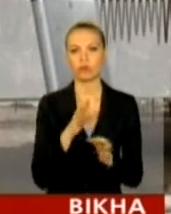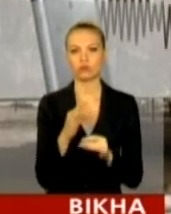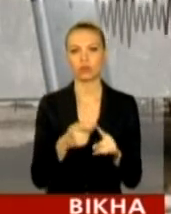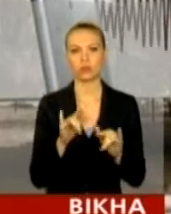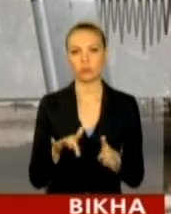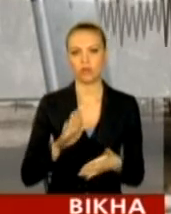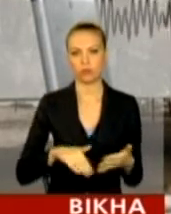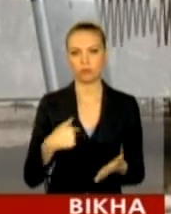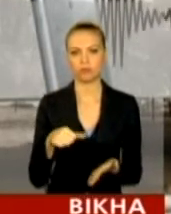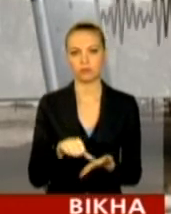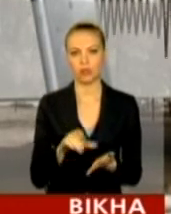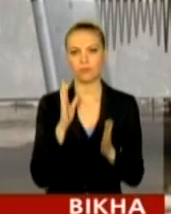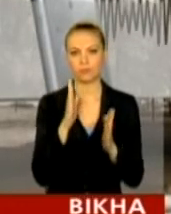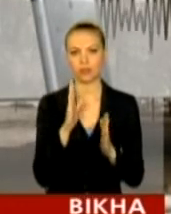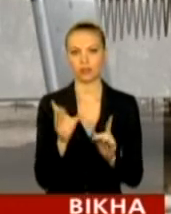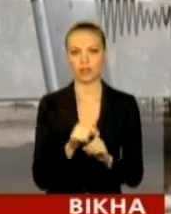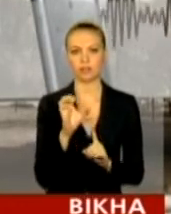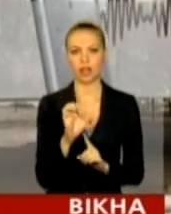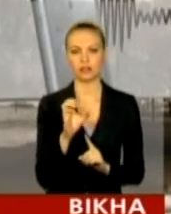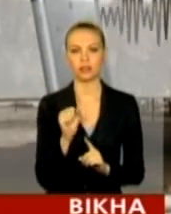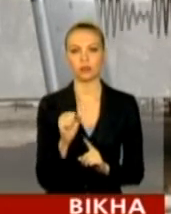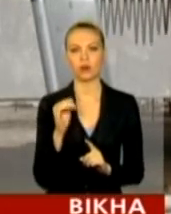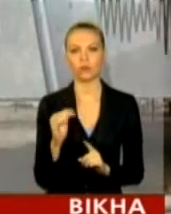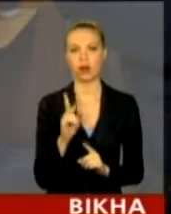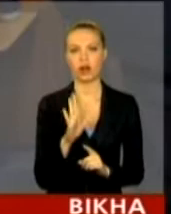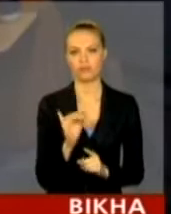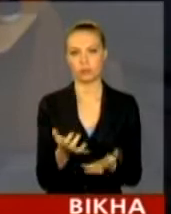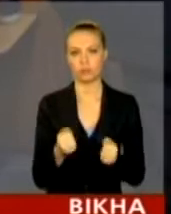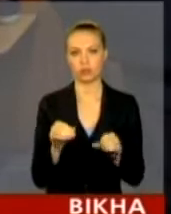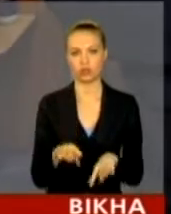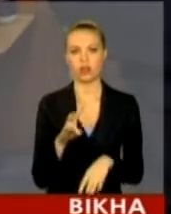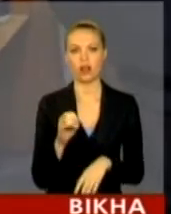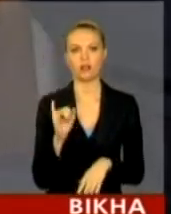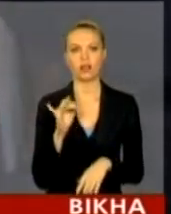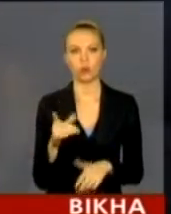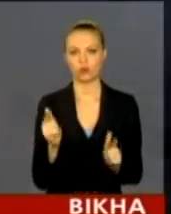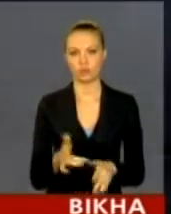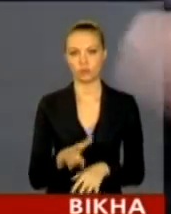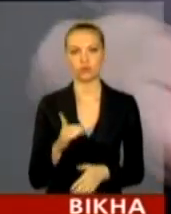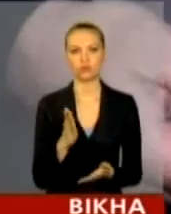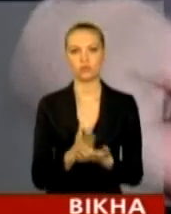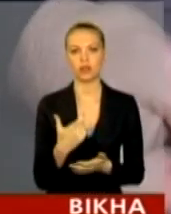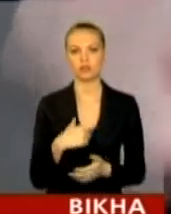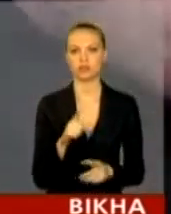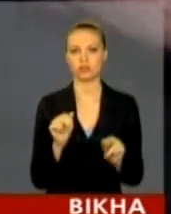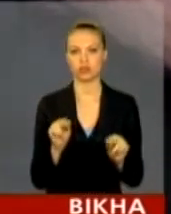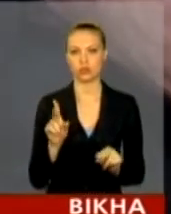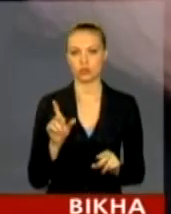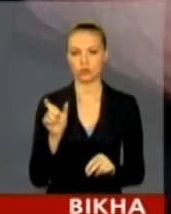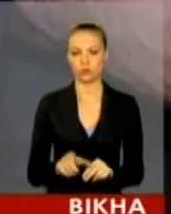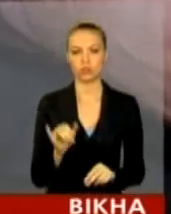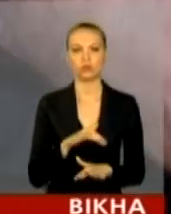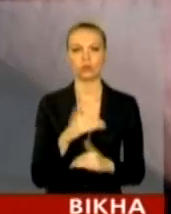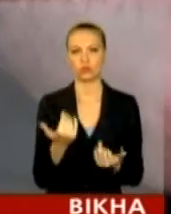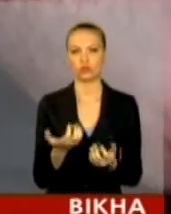без меня, тет-а-тет с Анатолием Федоровичем, до того, как вы примете решение. Утім, Ігор не спокусився, бо має себе за чесну людину і не хоче